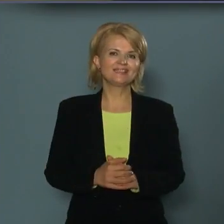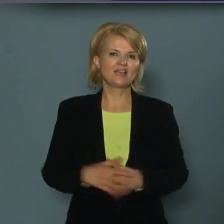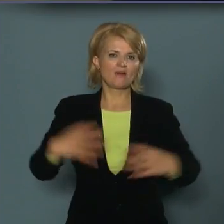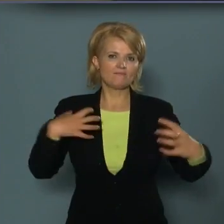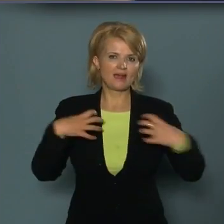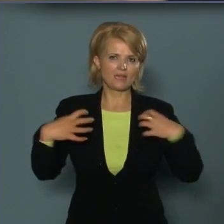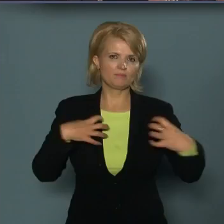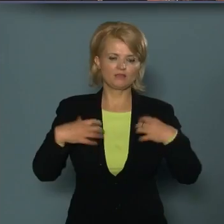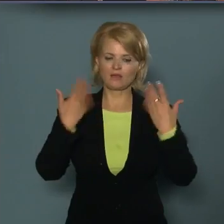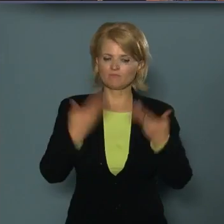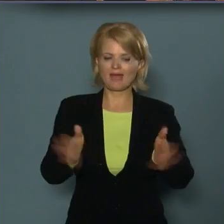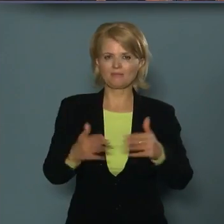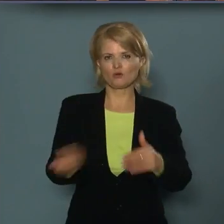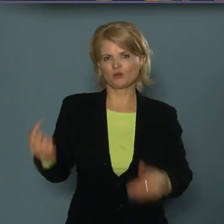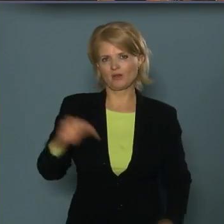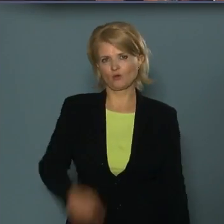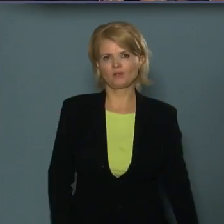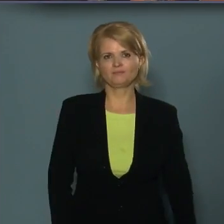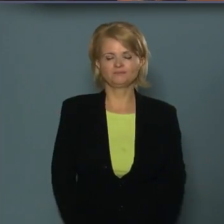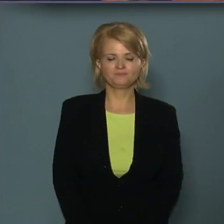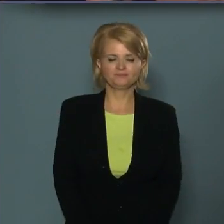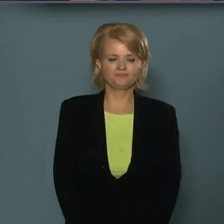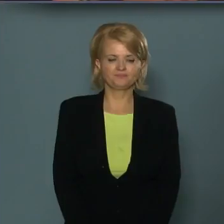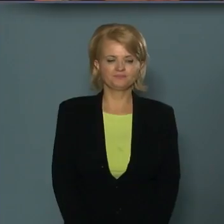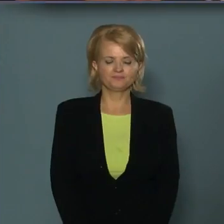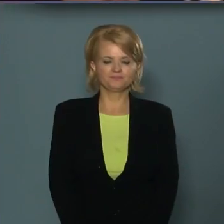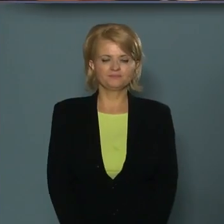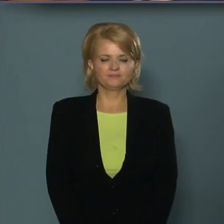fellépésekre, bármikor.